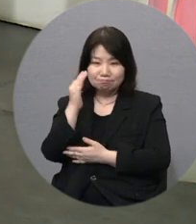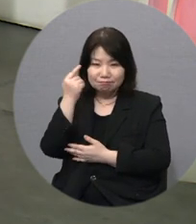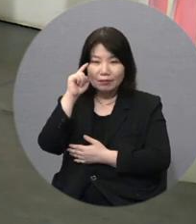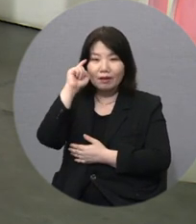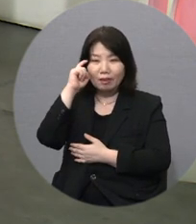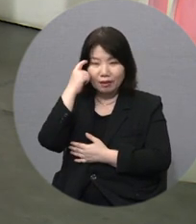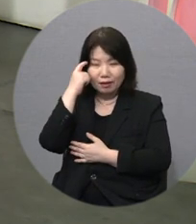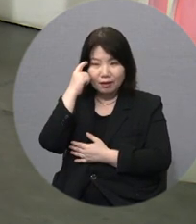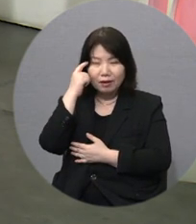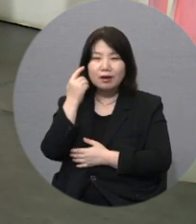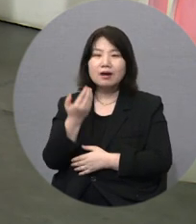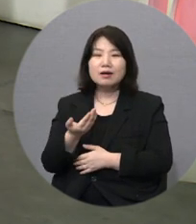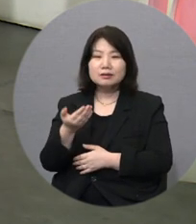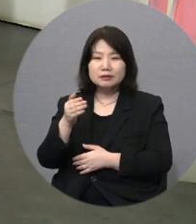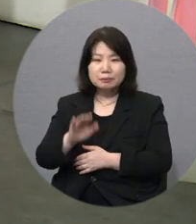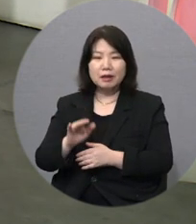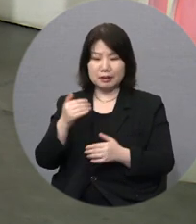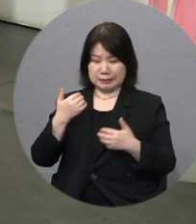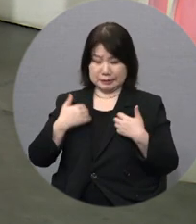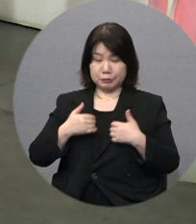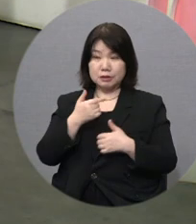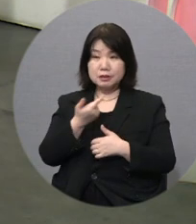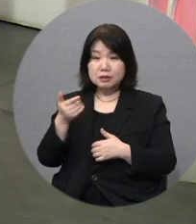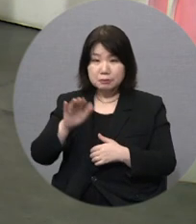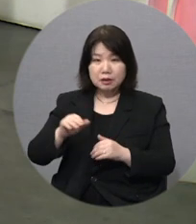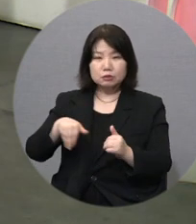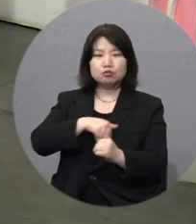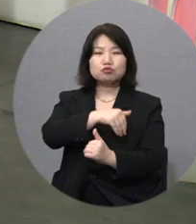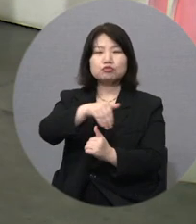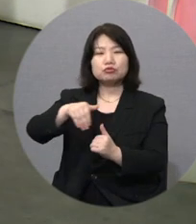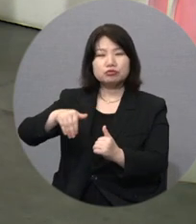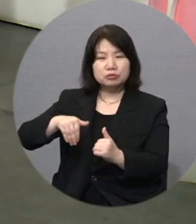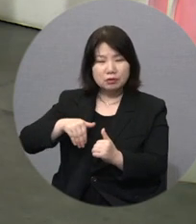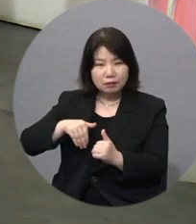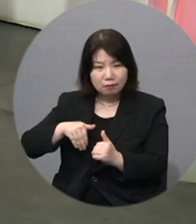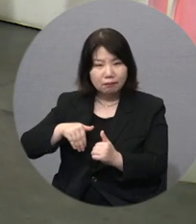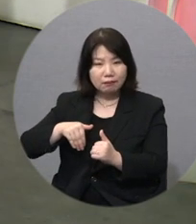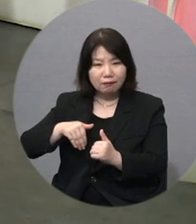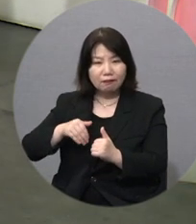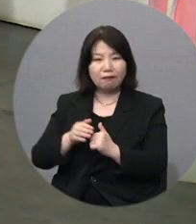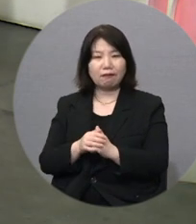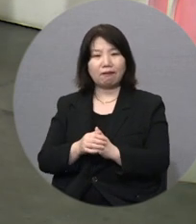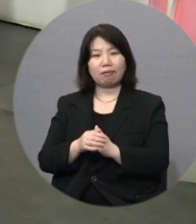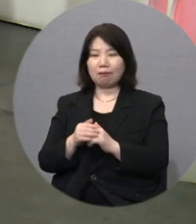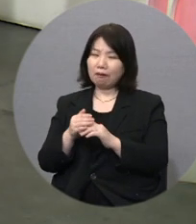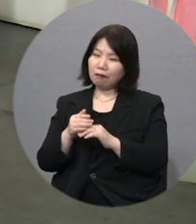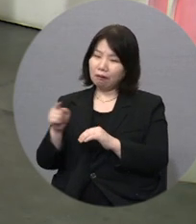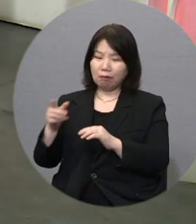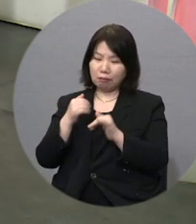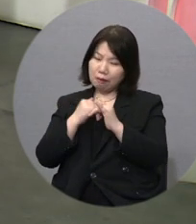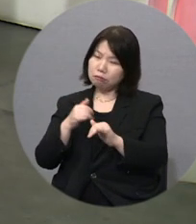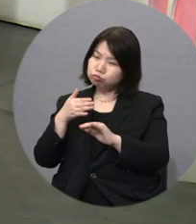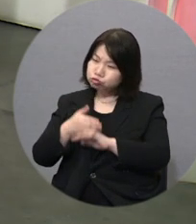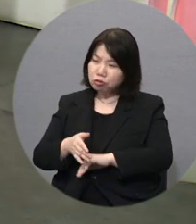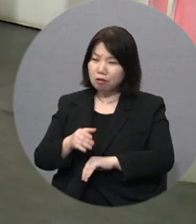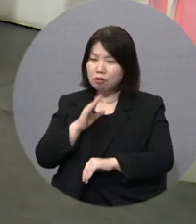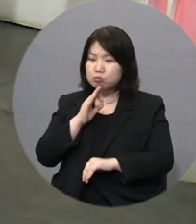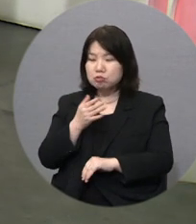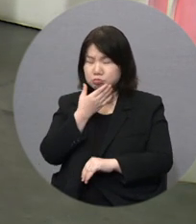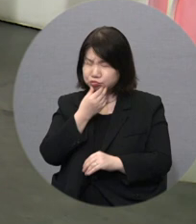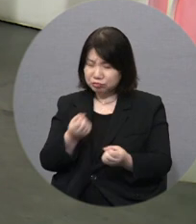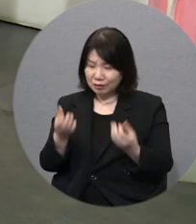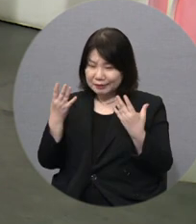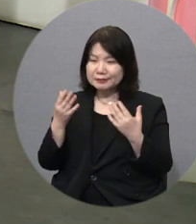생각하지만 어 그 기쁨도 크지만 주에서 어 좀 상이 또 늦은 거 아니냐 너무